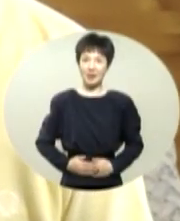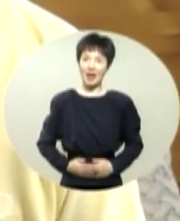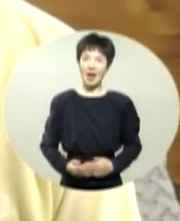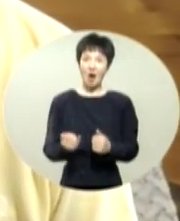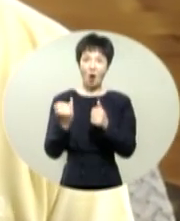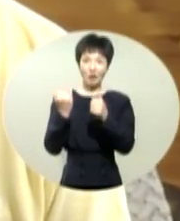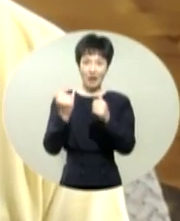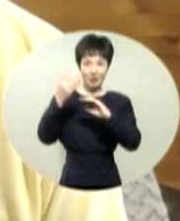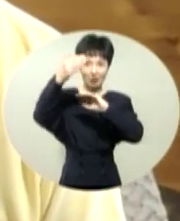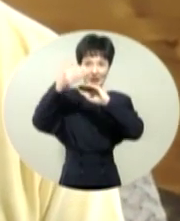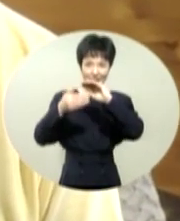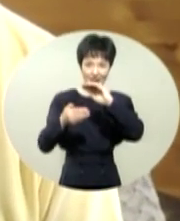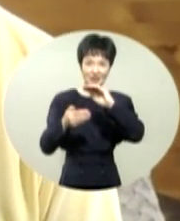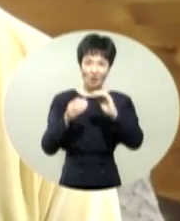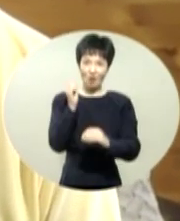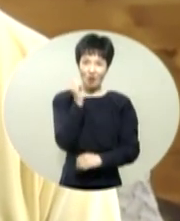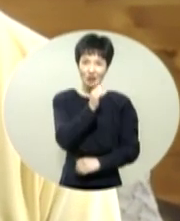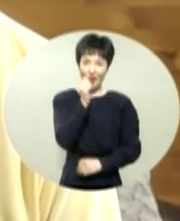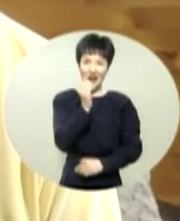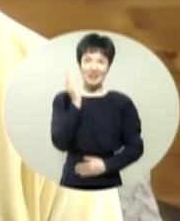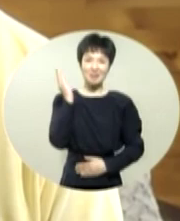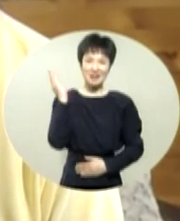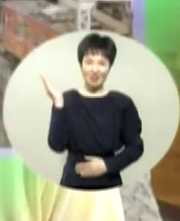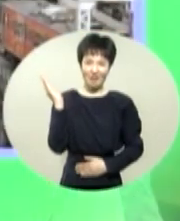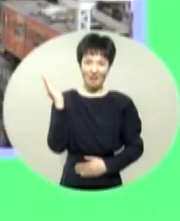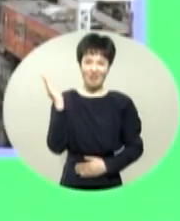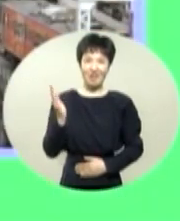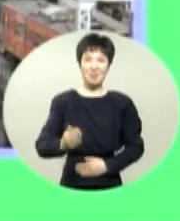二人の作品を紹介しましょう。